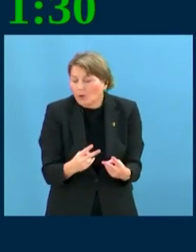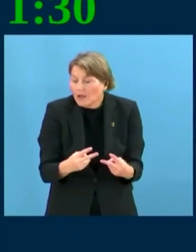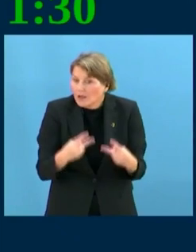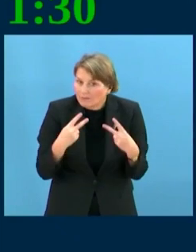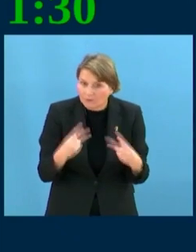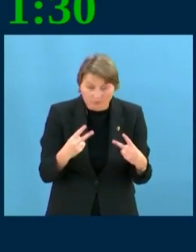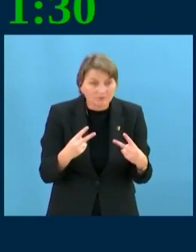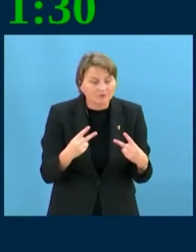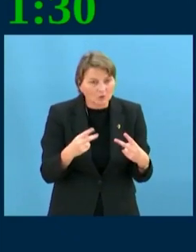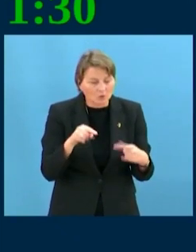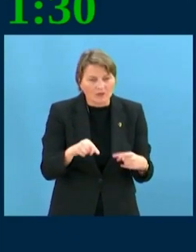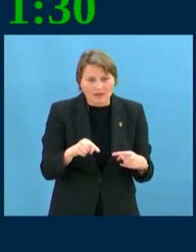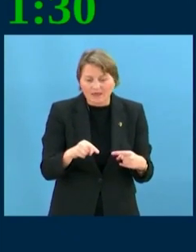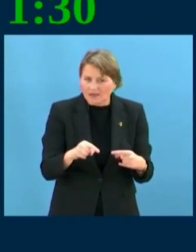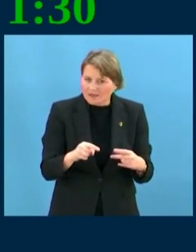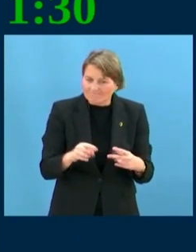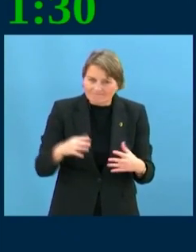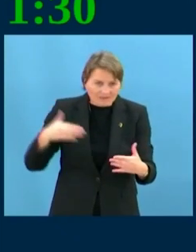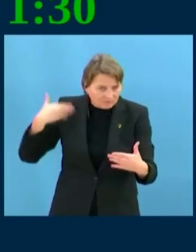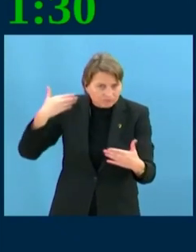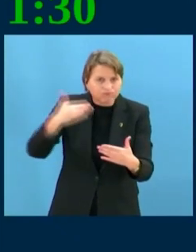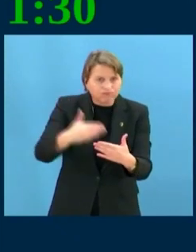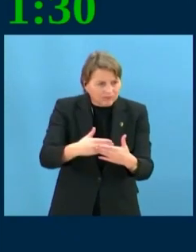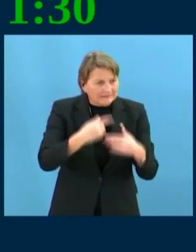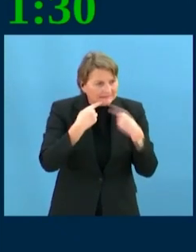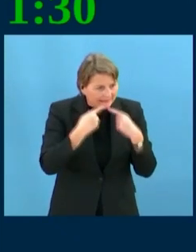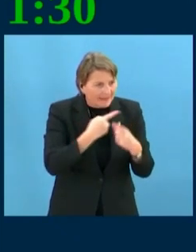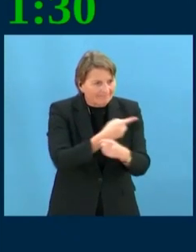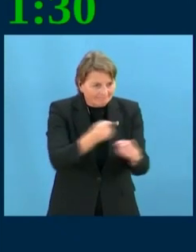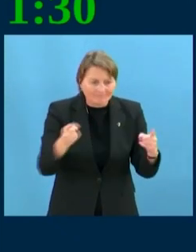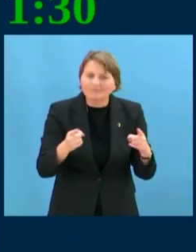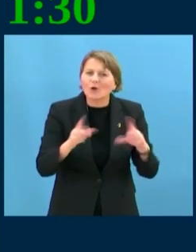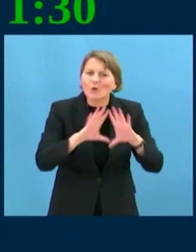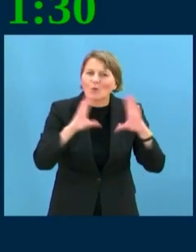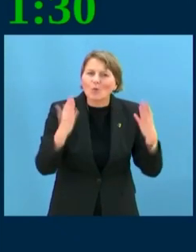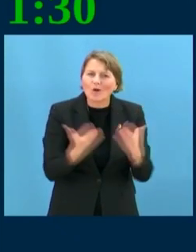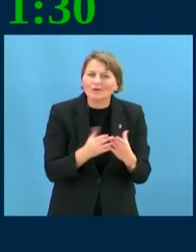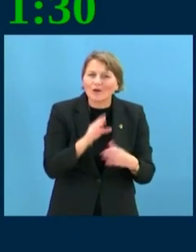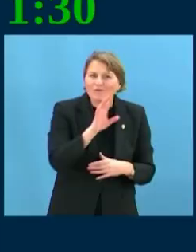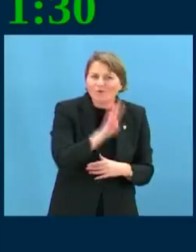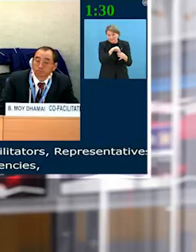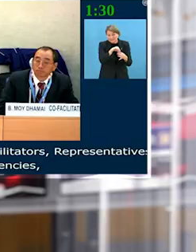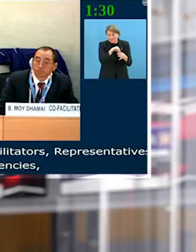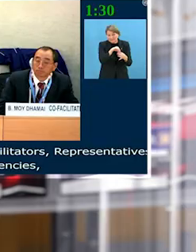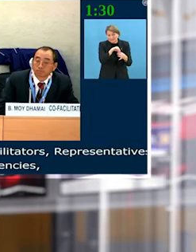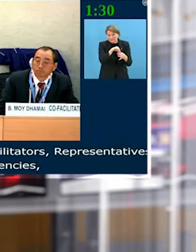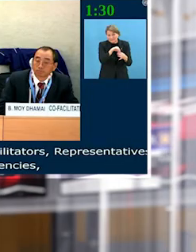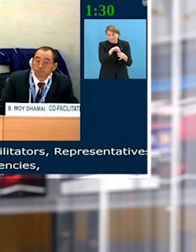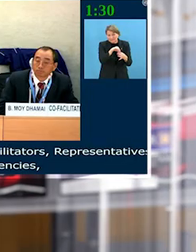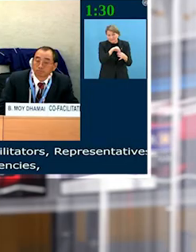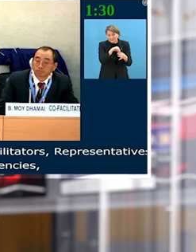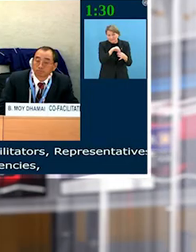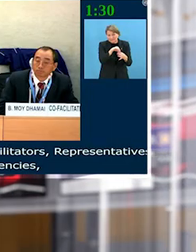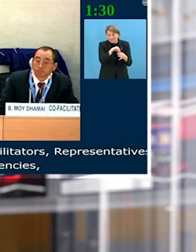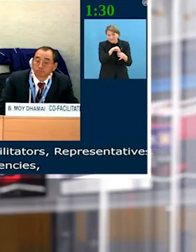amacıyla deneyim ve fikirlerin paylaşılacağı bir yenilik alanı olarak kullanmaya devam ediyorum